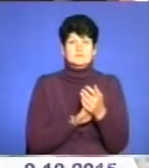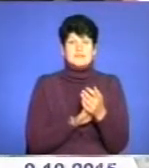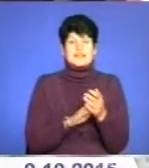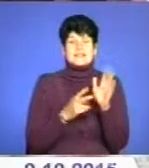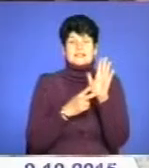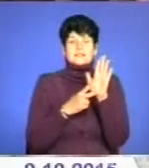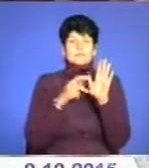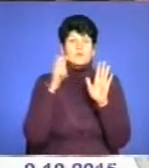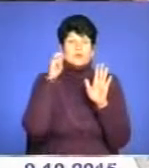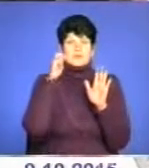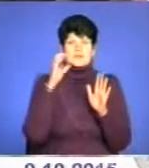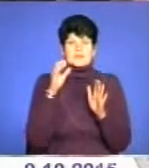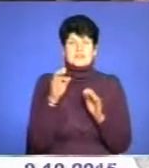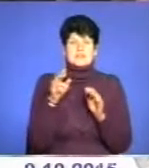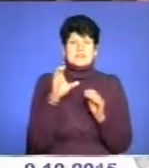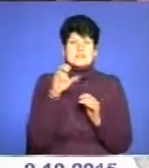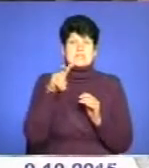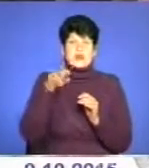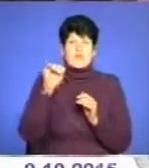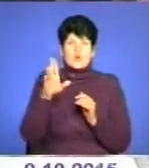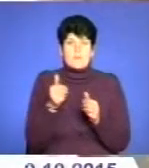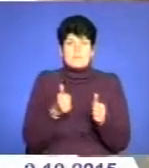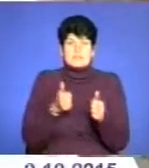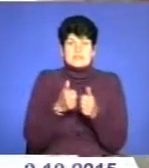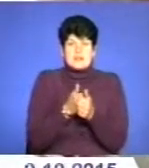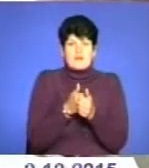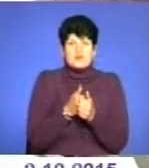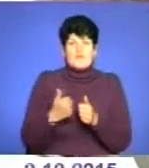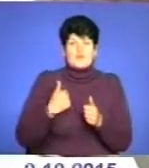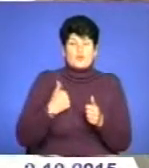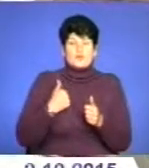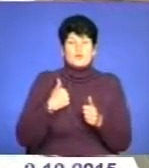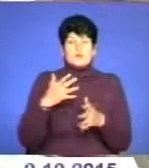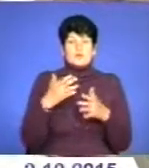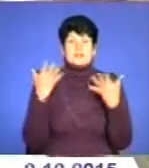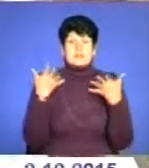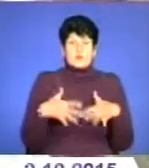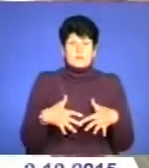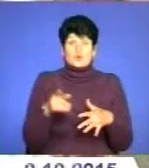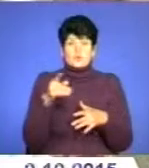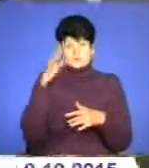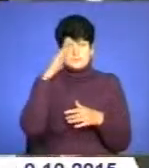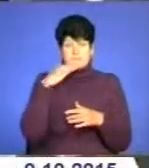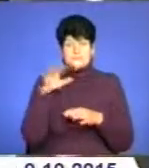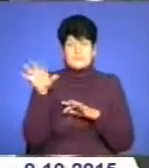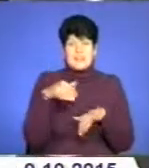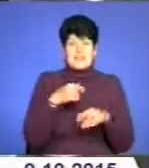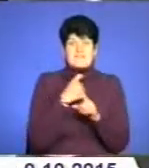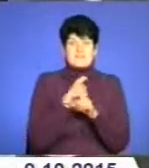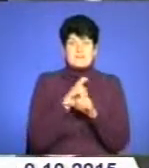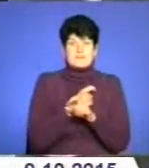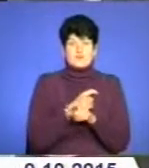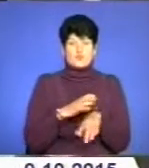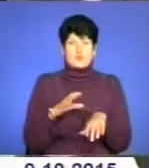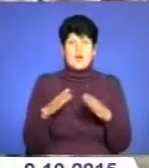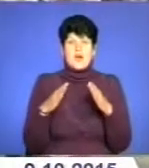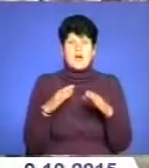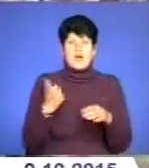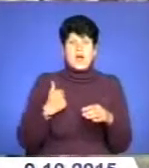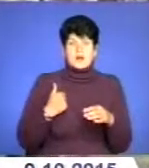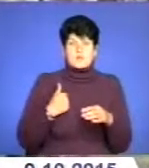Семирічний Славко пристав до військових, коли загубився. Його батька мобілізували до австрійської армії, де він потрапив у полон, а